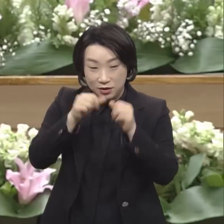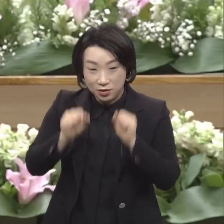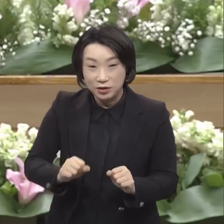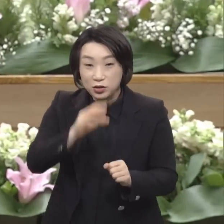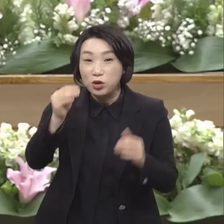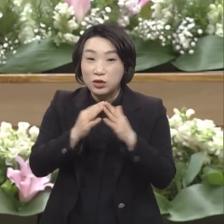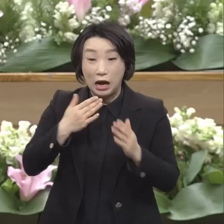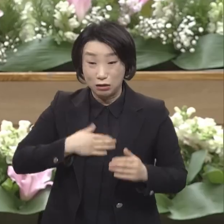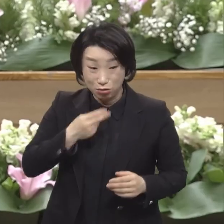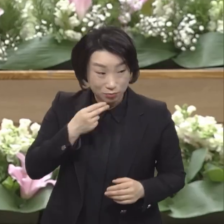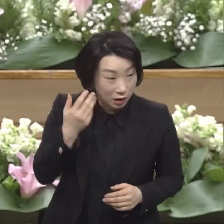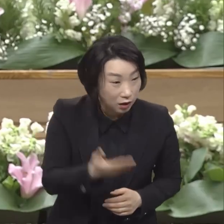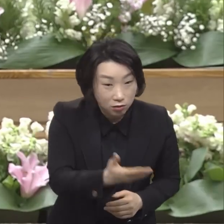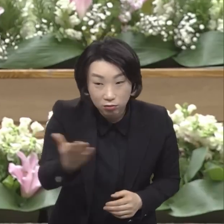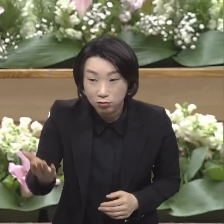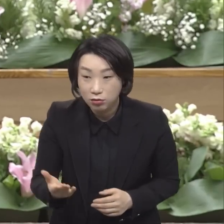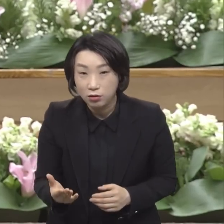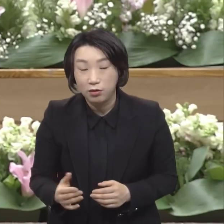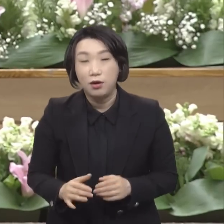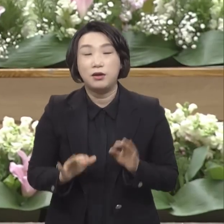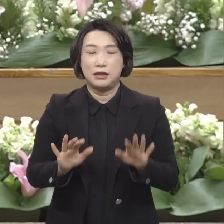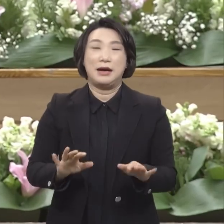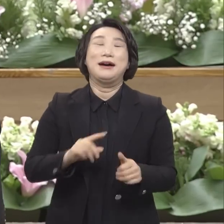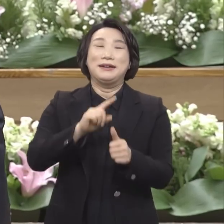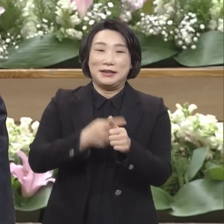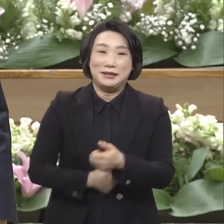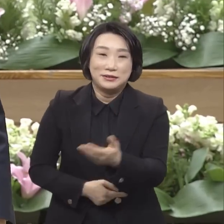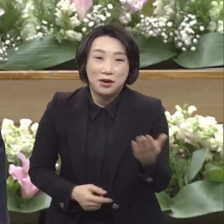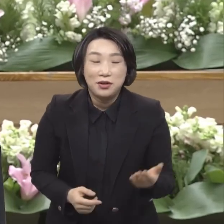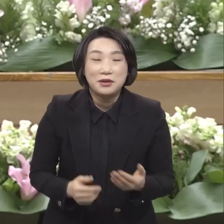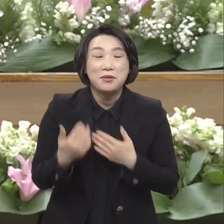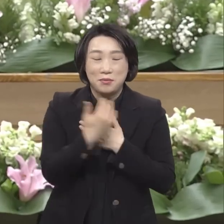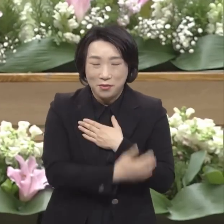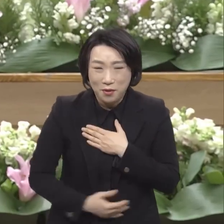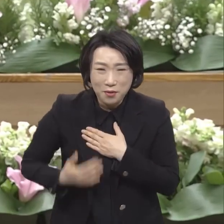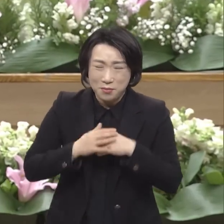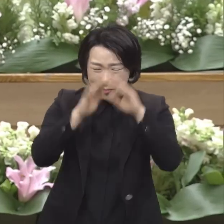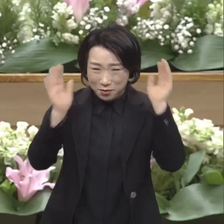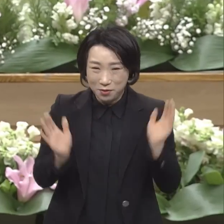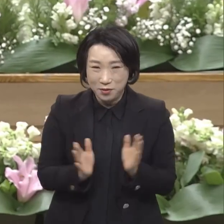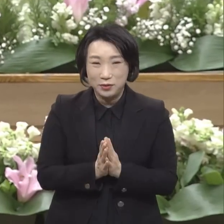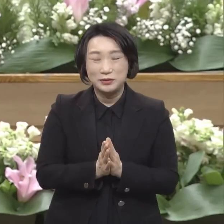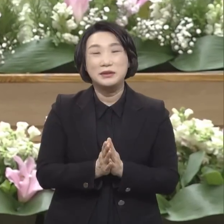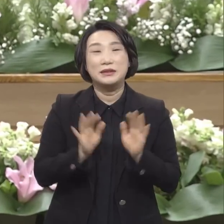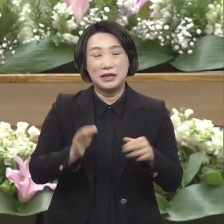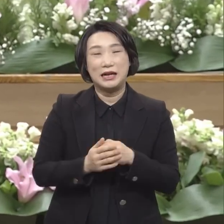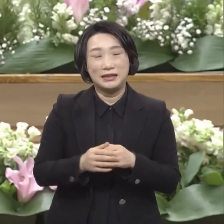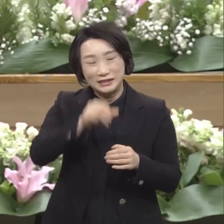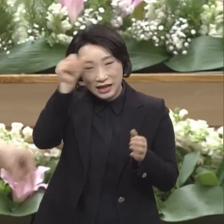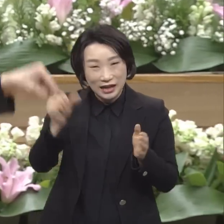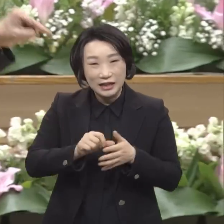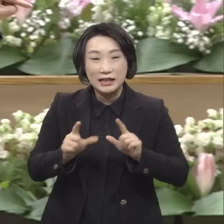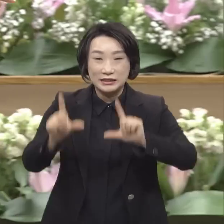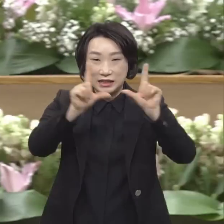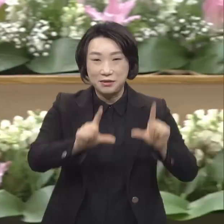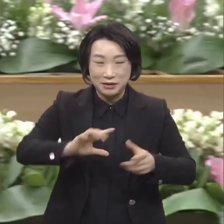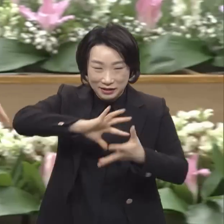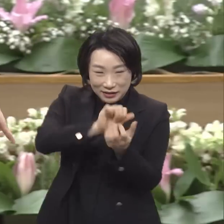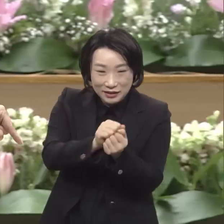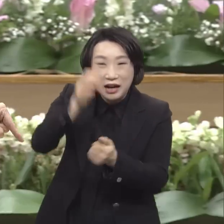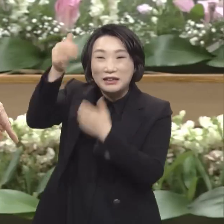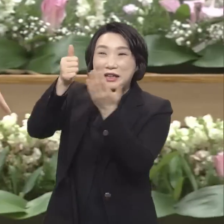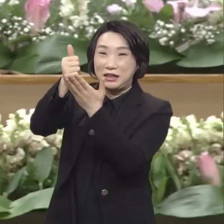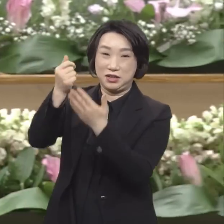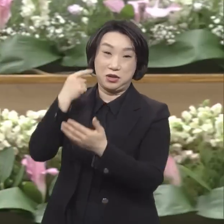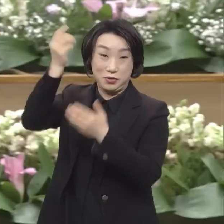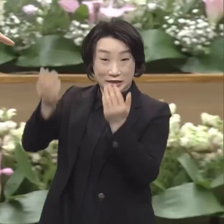것을 알지 못하니 그러므로 너희 모든 생애의 삶을 하나님께